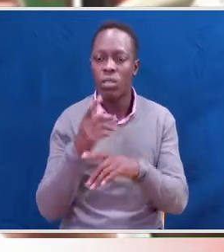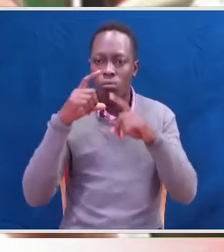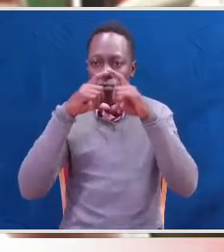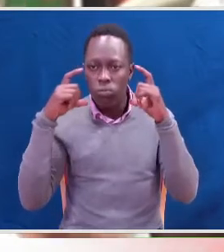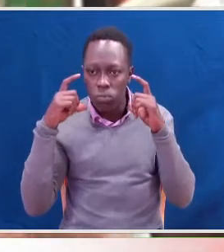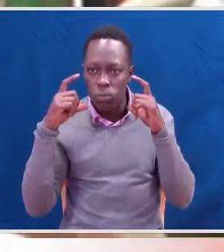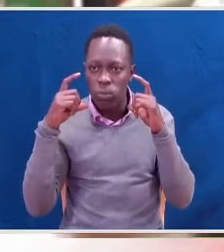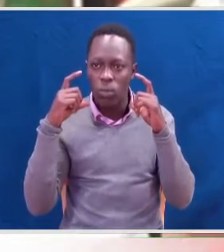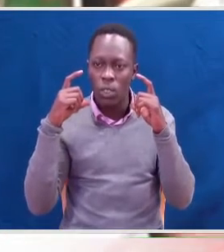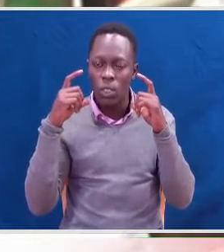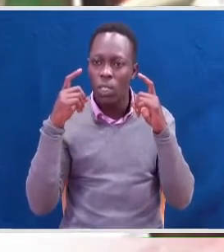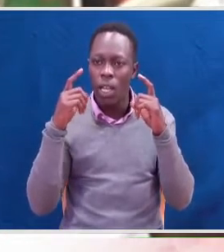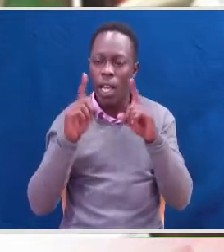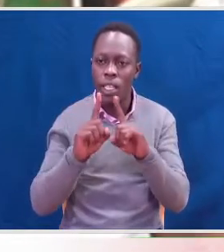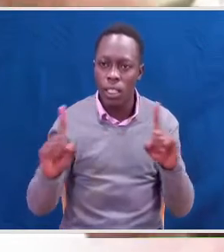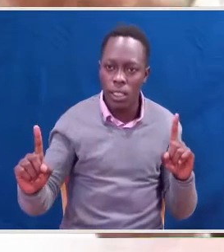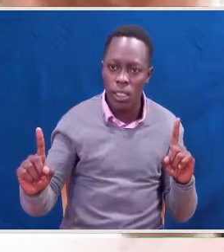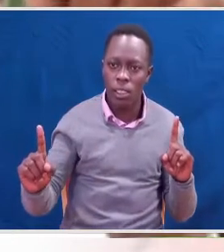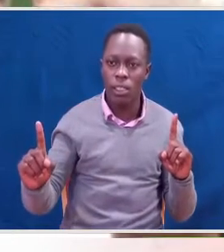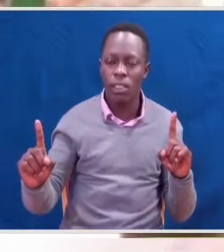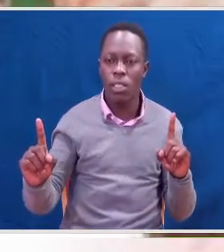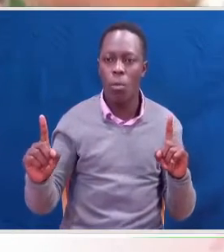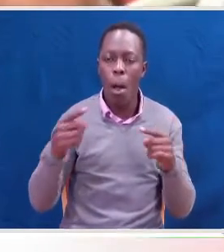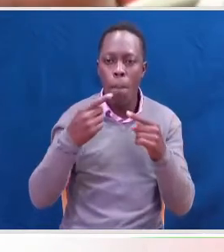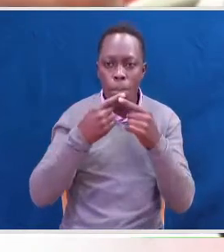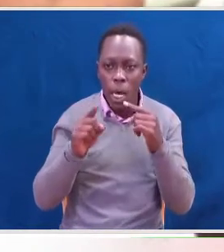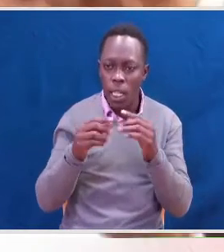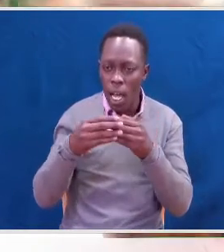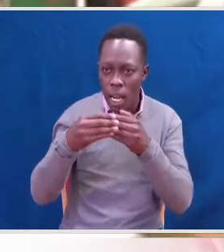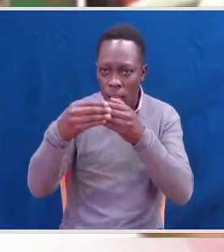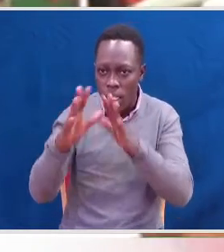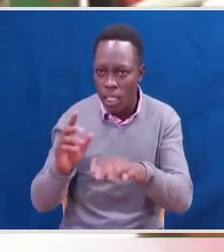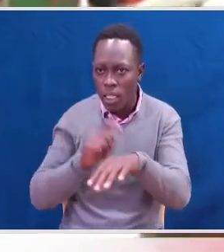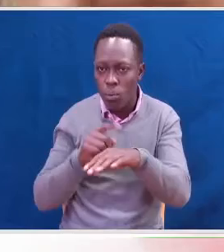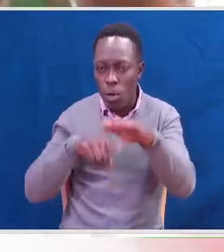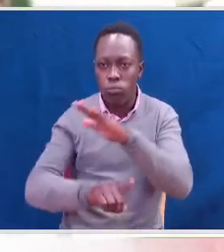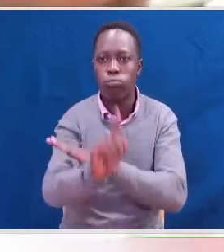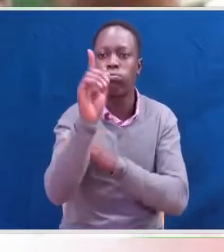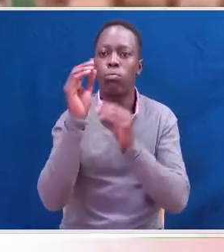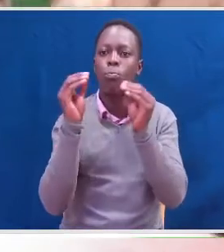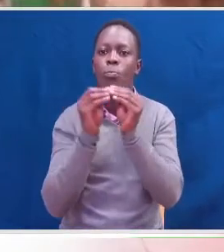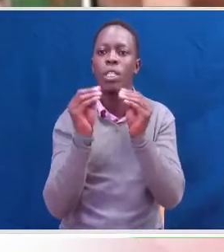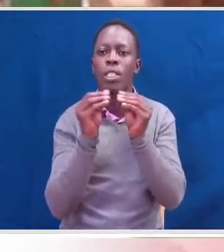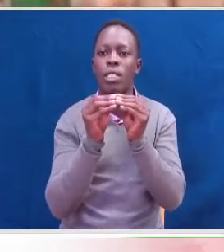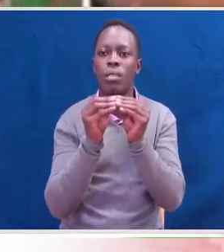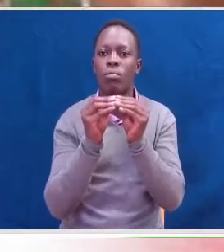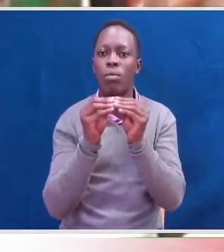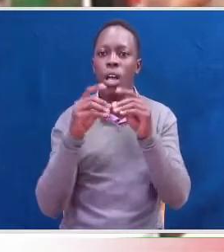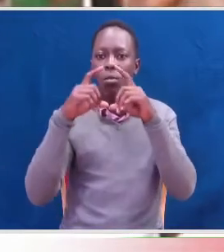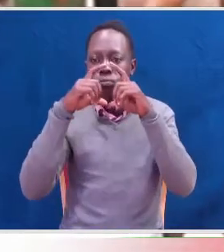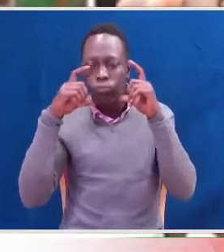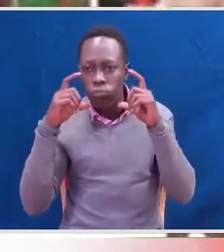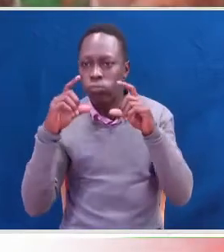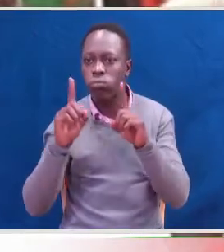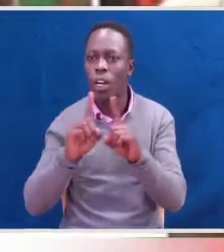barakoa ama to keep distance. Hali hao wakienda hizo mikutano zao, they don't keep the regulations and